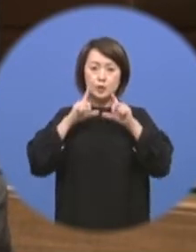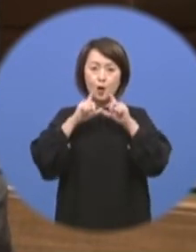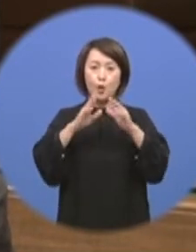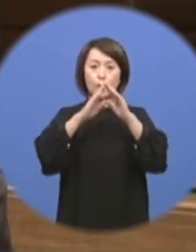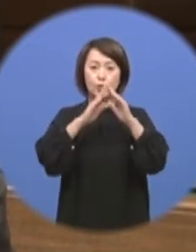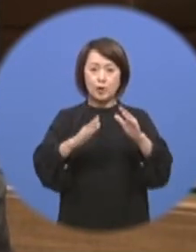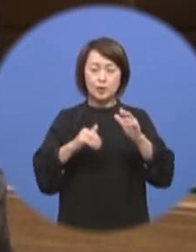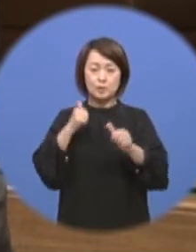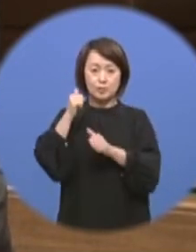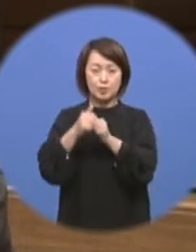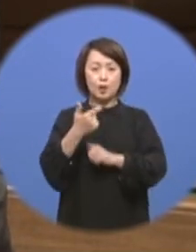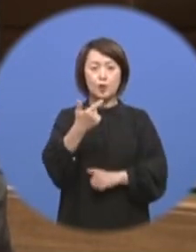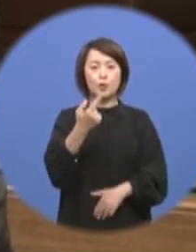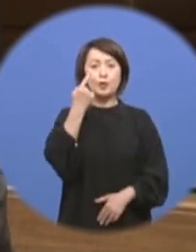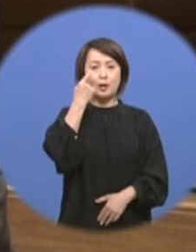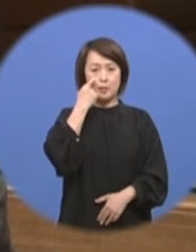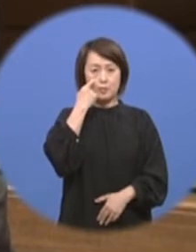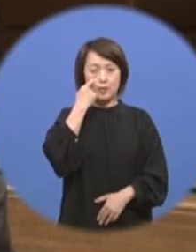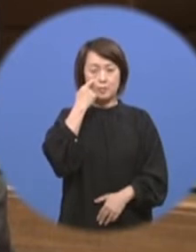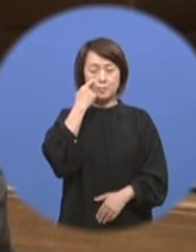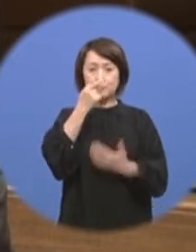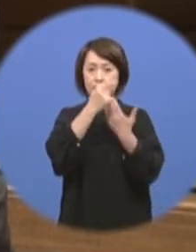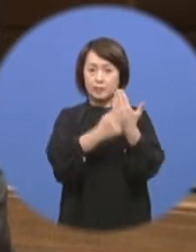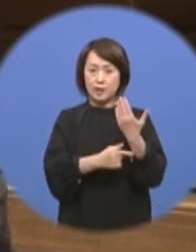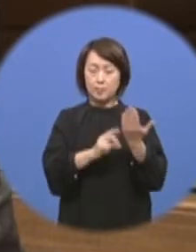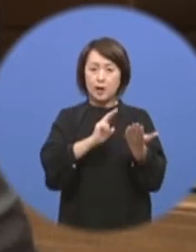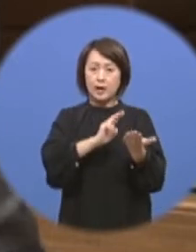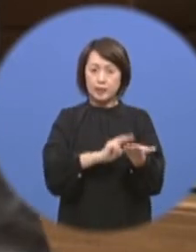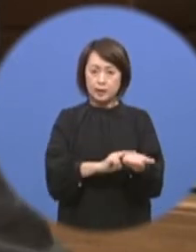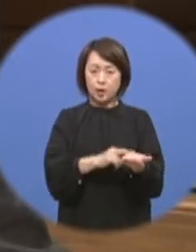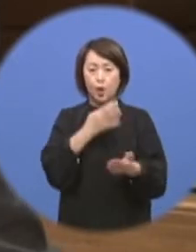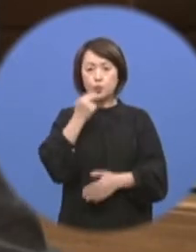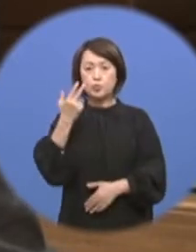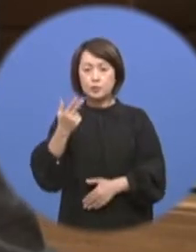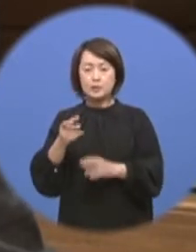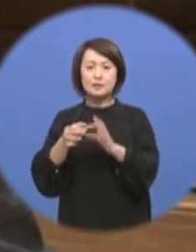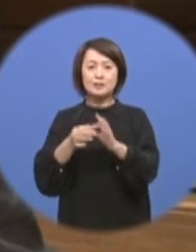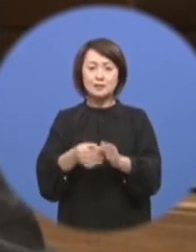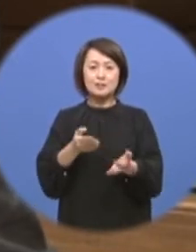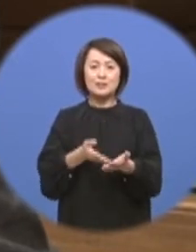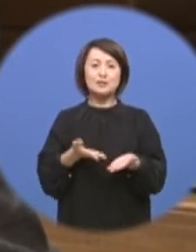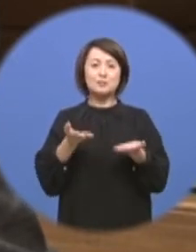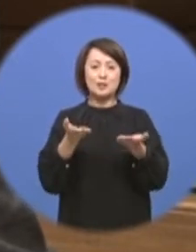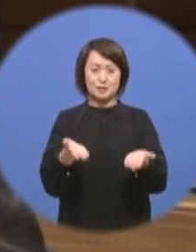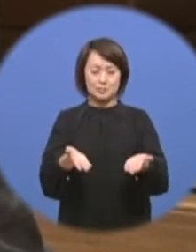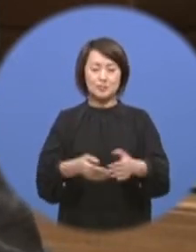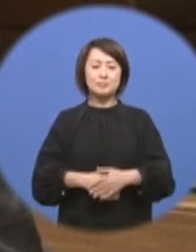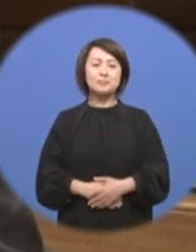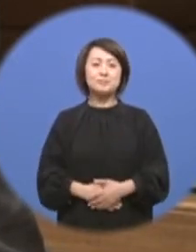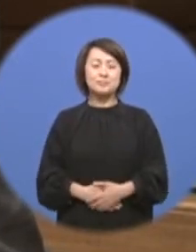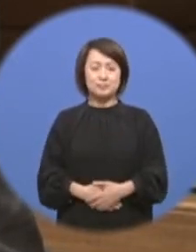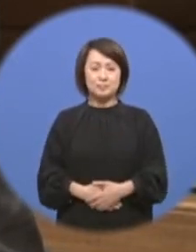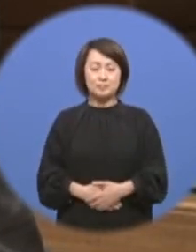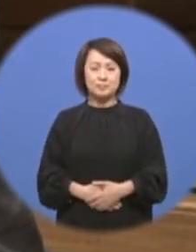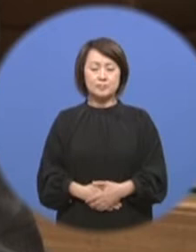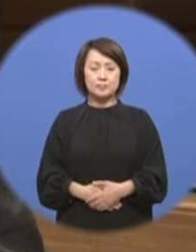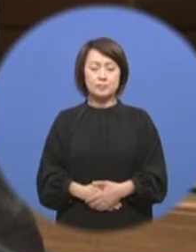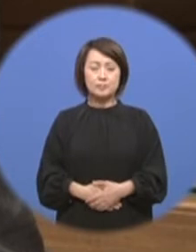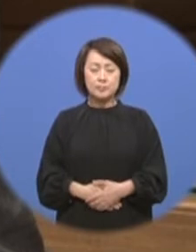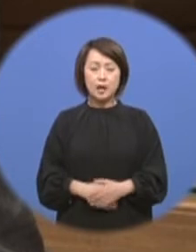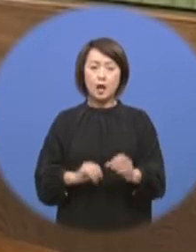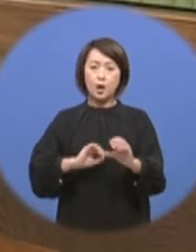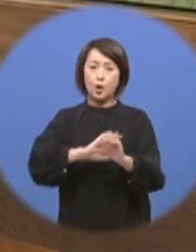で医療福祉について皆さんにご説明したいと思いますまずですねもうこのなが